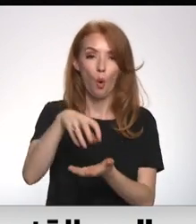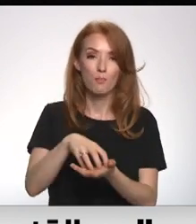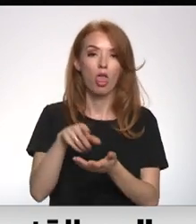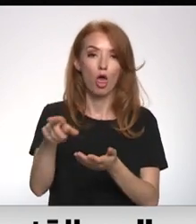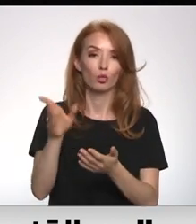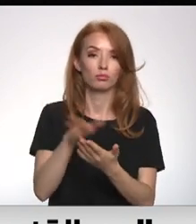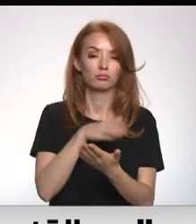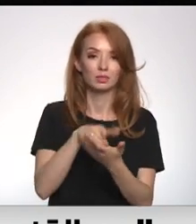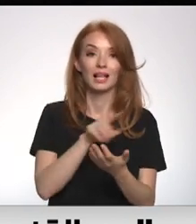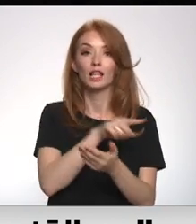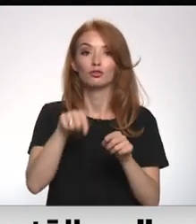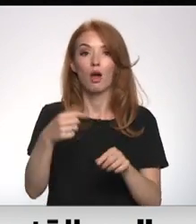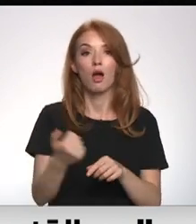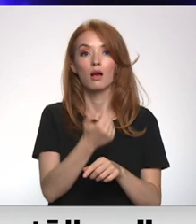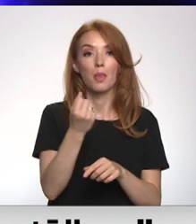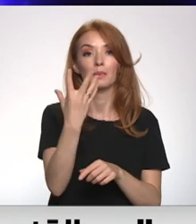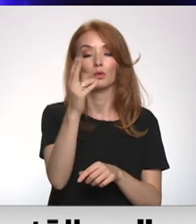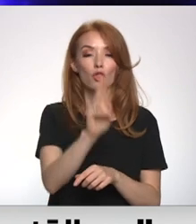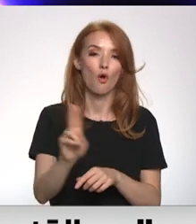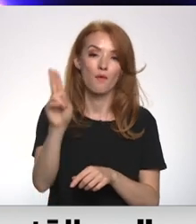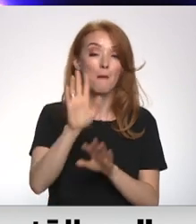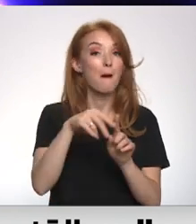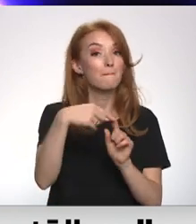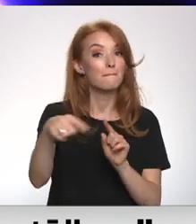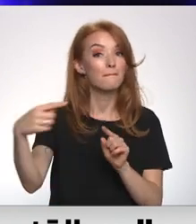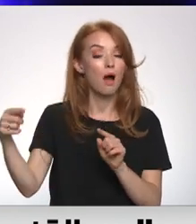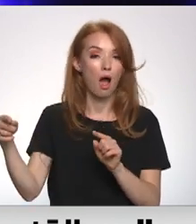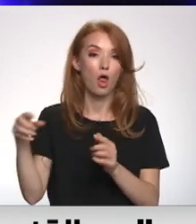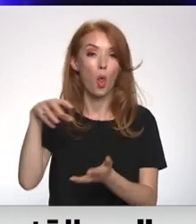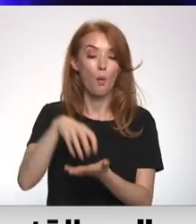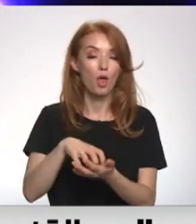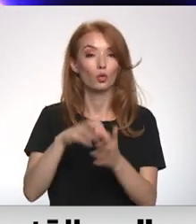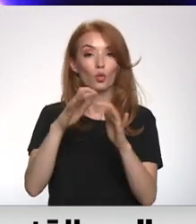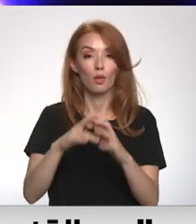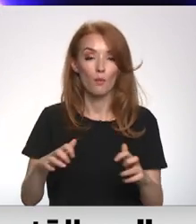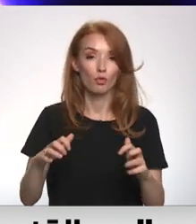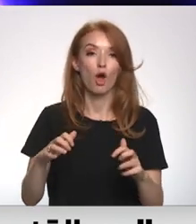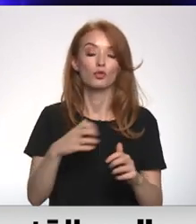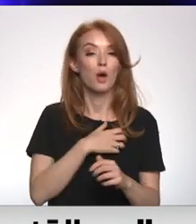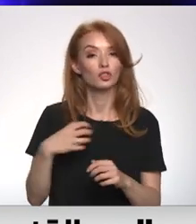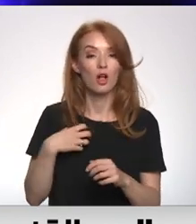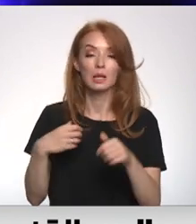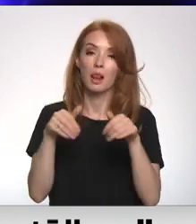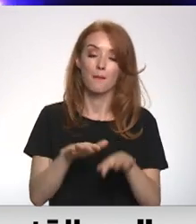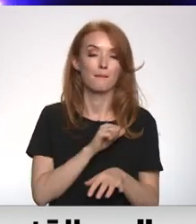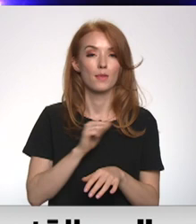demontāžu līdz šā gada 15. Novembrim. Par pārējo padomu laiku objektu demontāžu pašvaldības var lemt